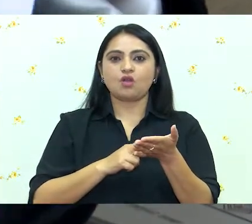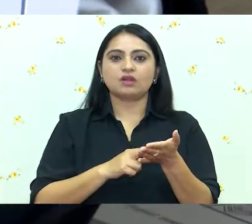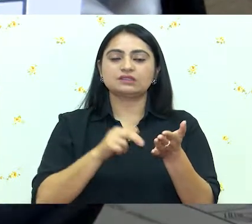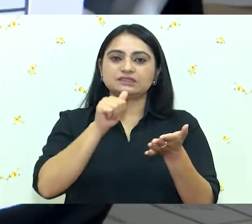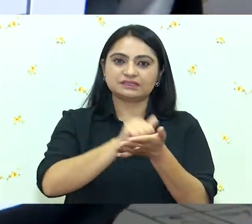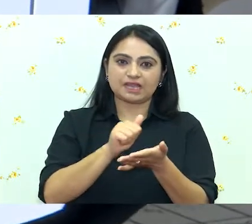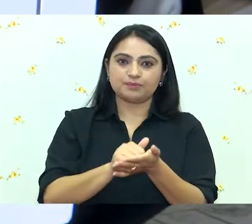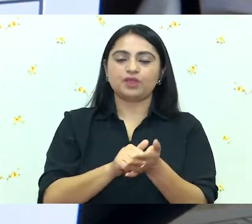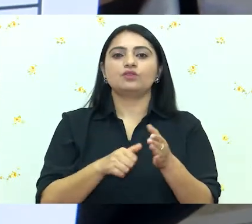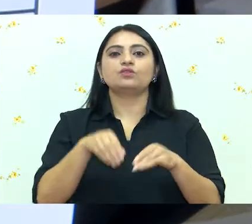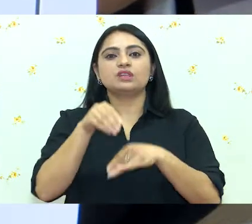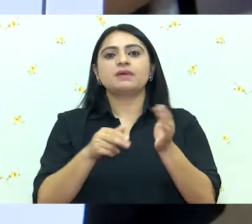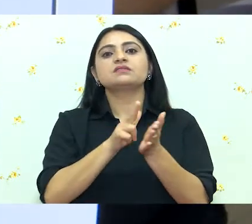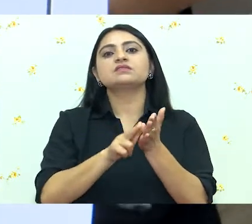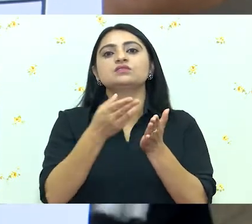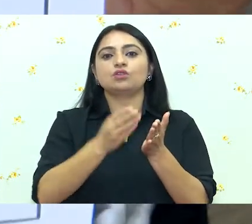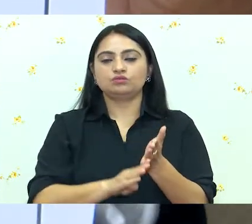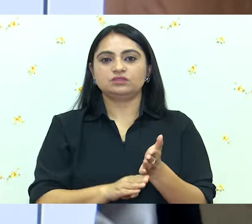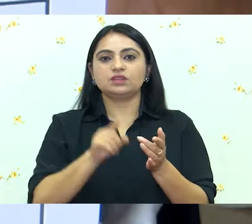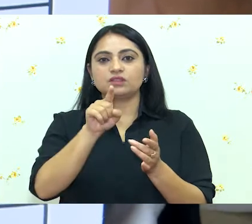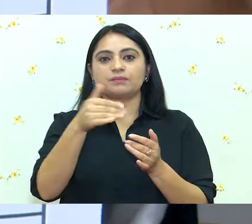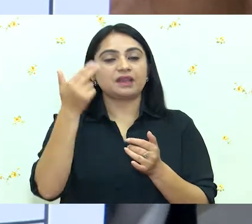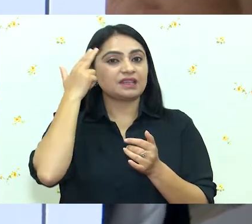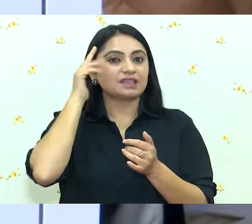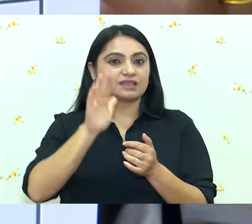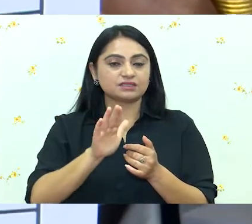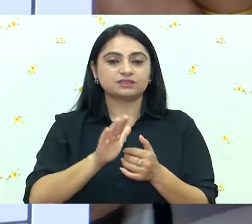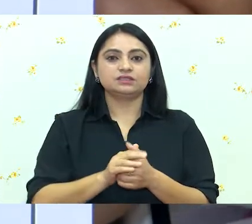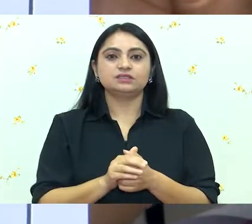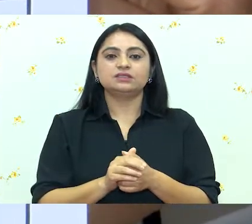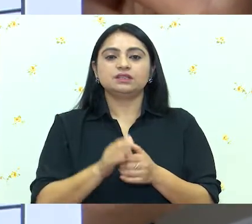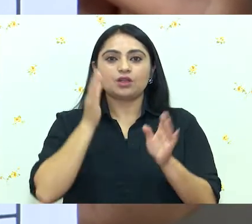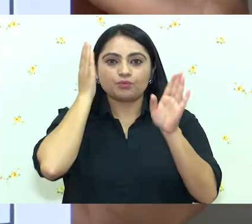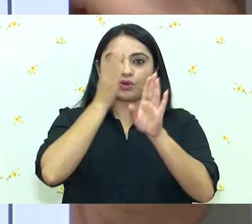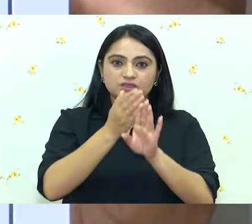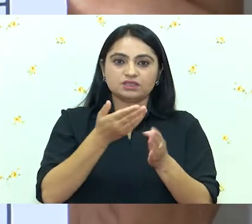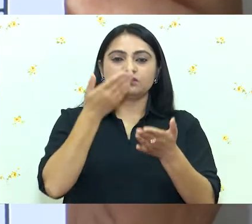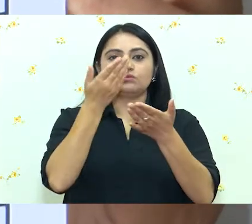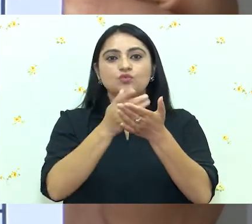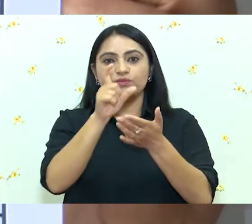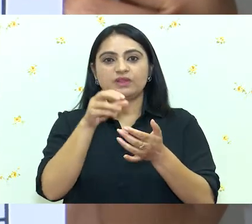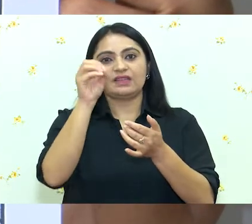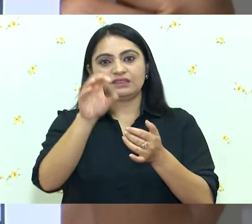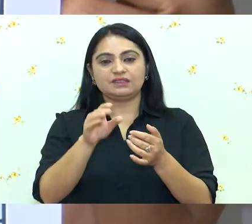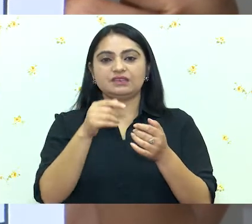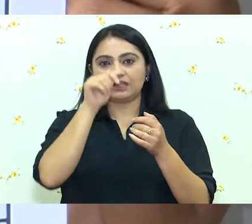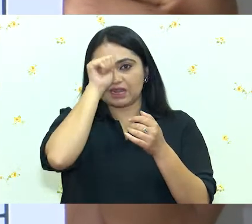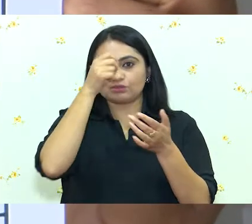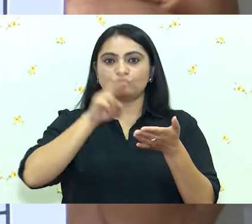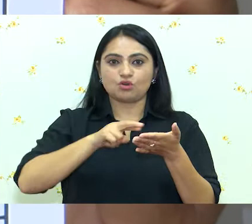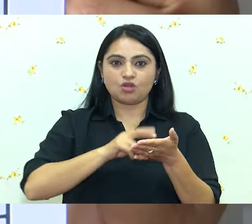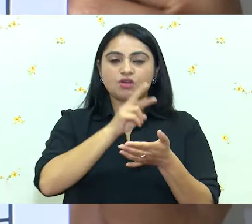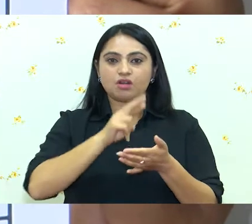चिन्ह भएको मतपत्र हुन्छ। यहाँलाई थाहा नै छ प्रत्यक्षतर्फ अथवा उम्मेदवारलाई दिने मतपत्र रातो रङको